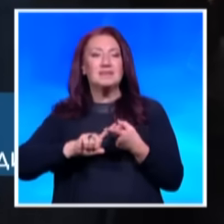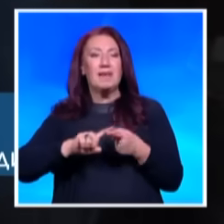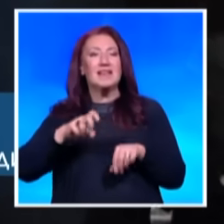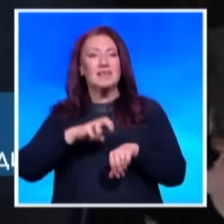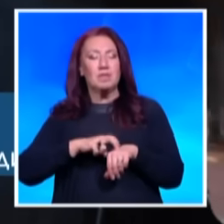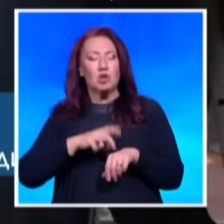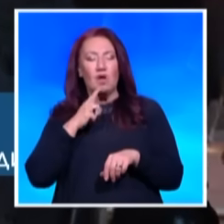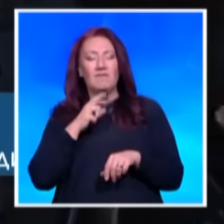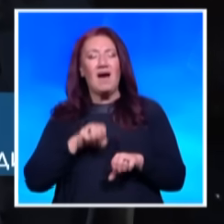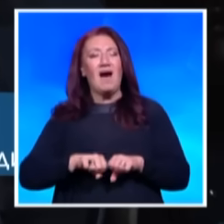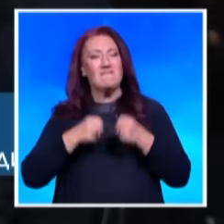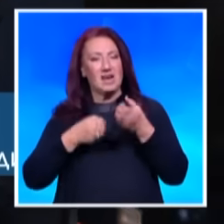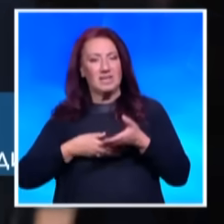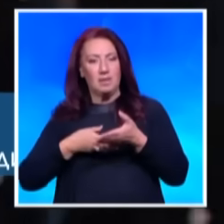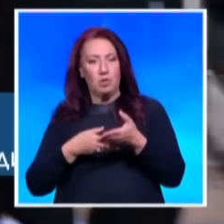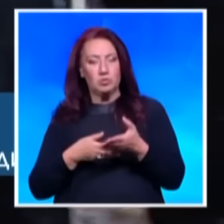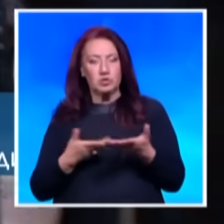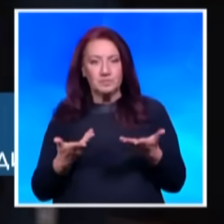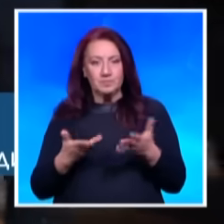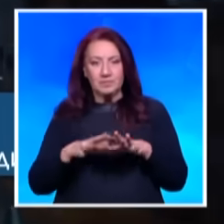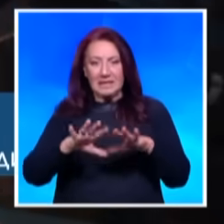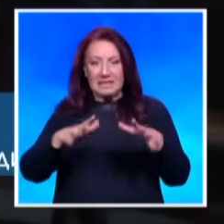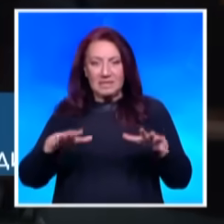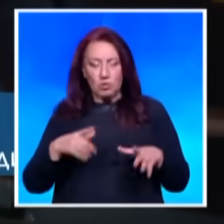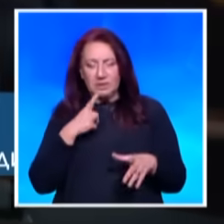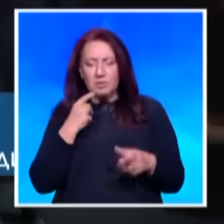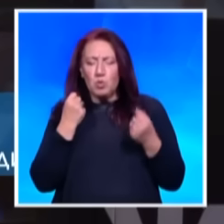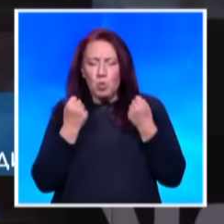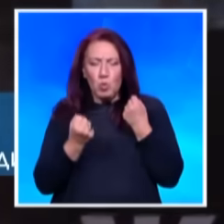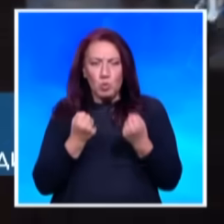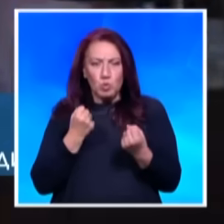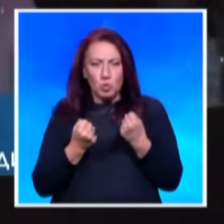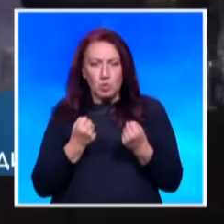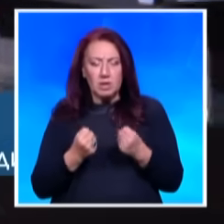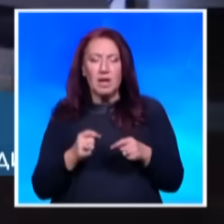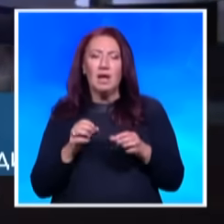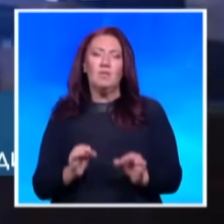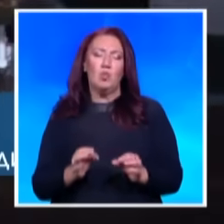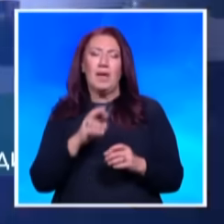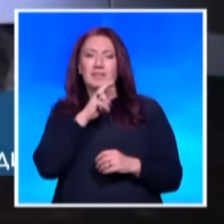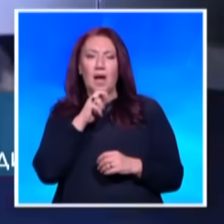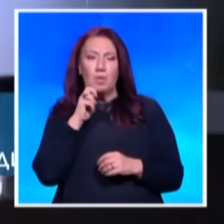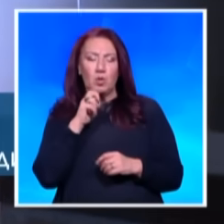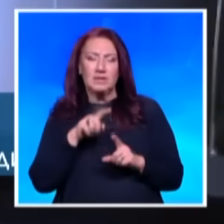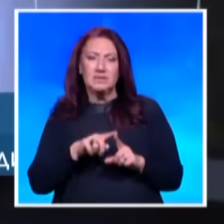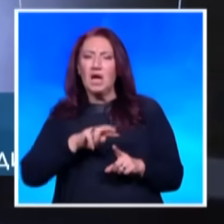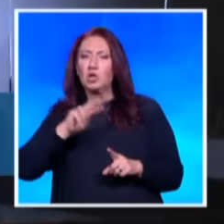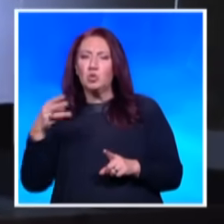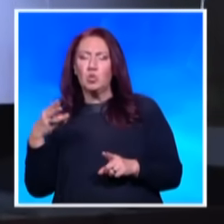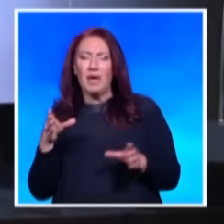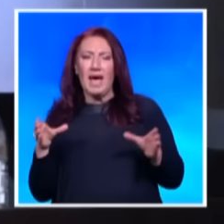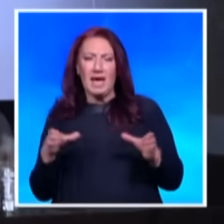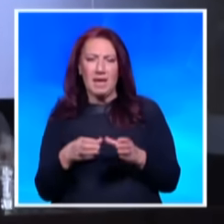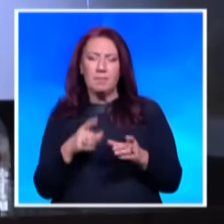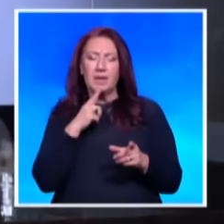помощ и превенция. Обстановката е изключително трудна, но за момента СДВР и другите екипи държат нещата под